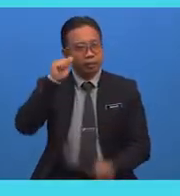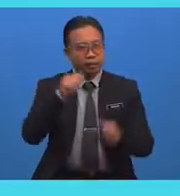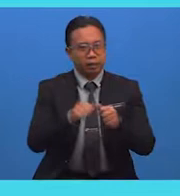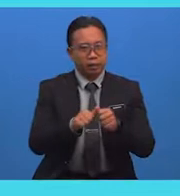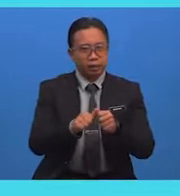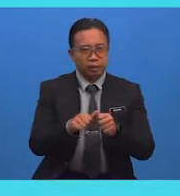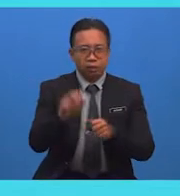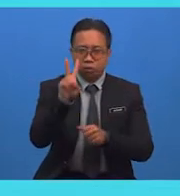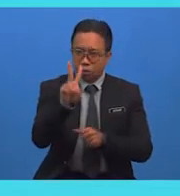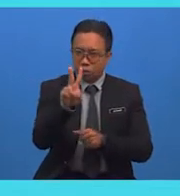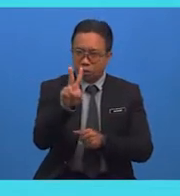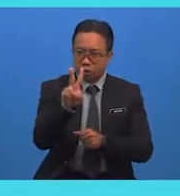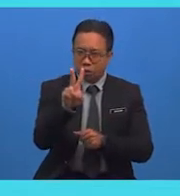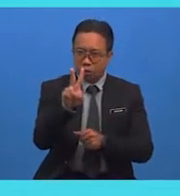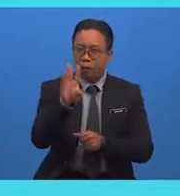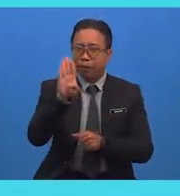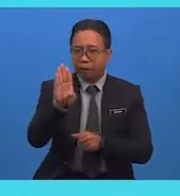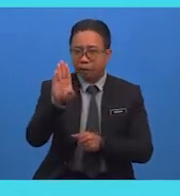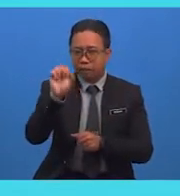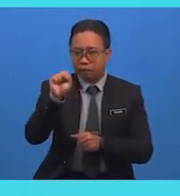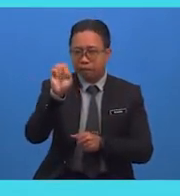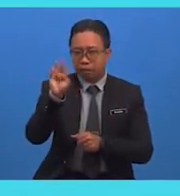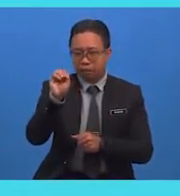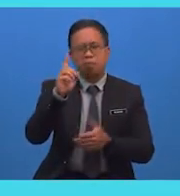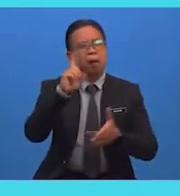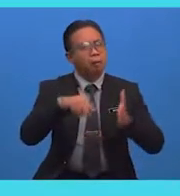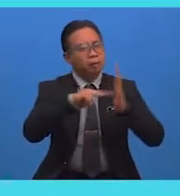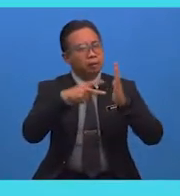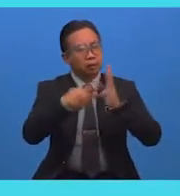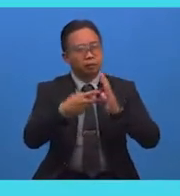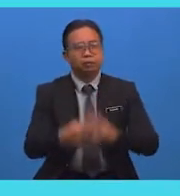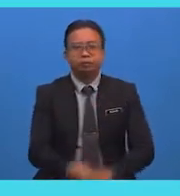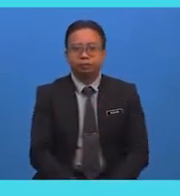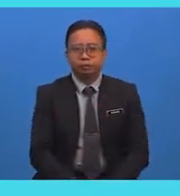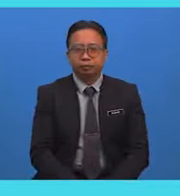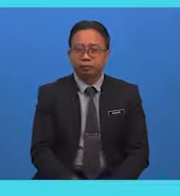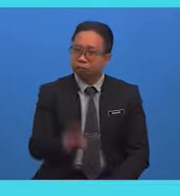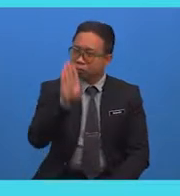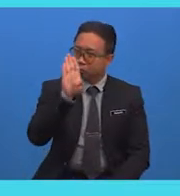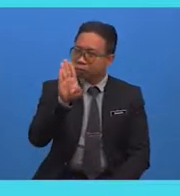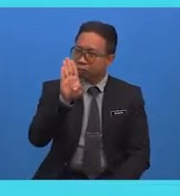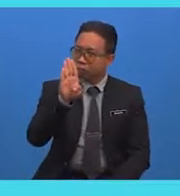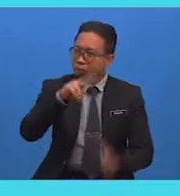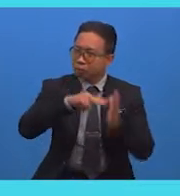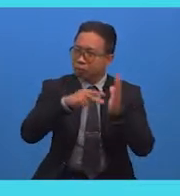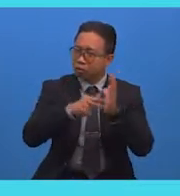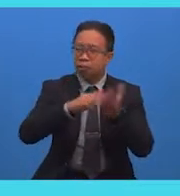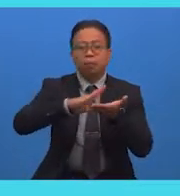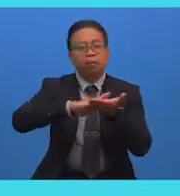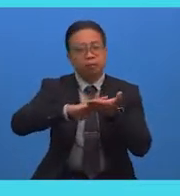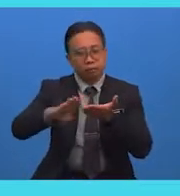2 BSM. Apa itu 2 BSM? B yang pertama ialah